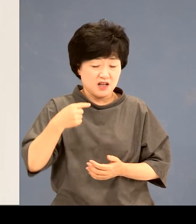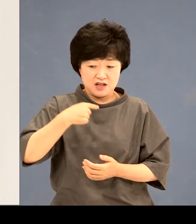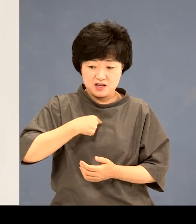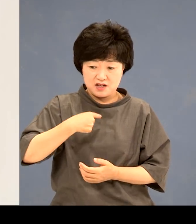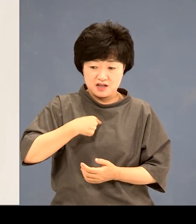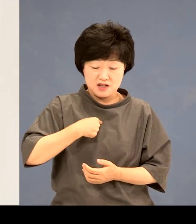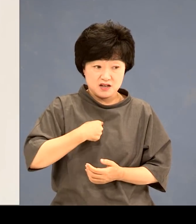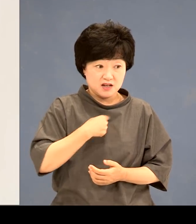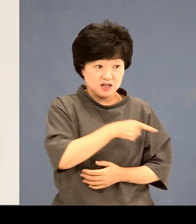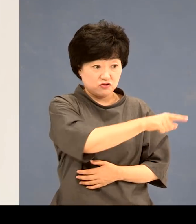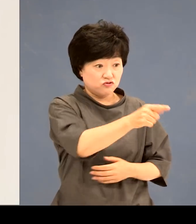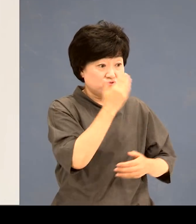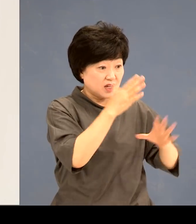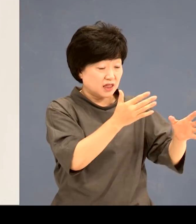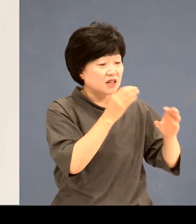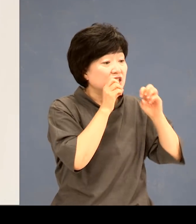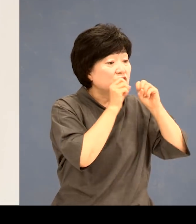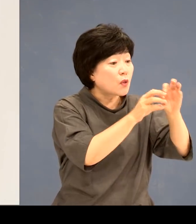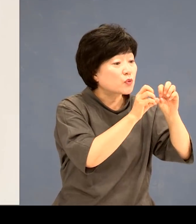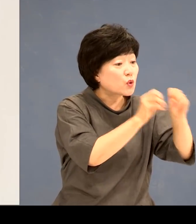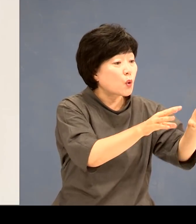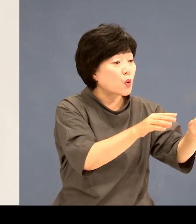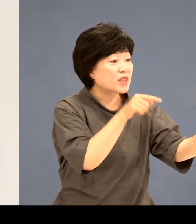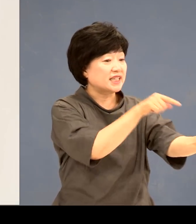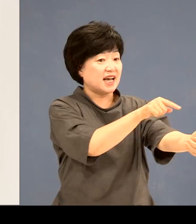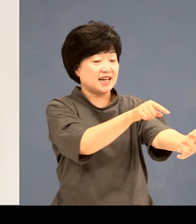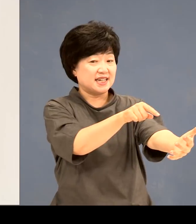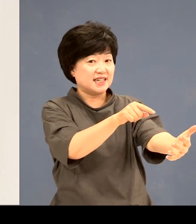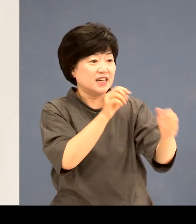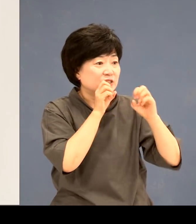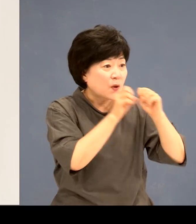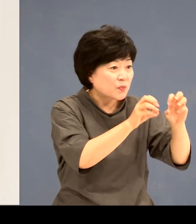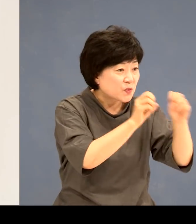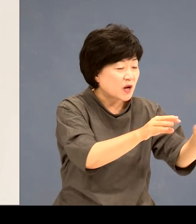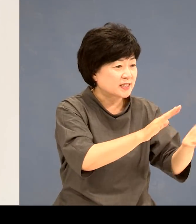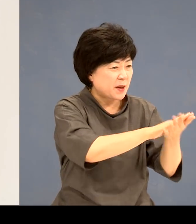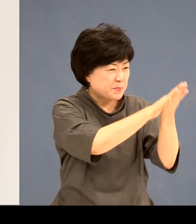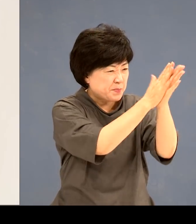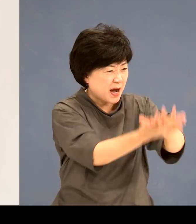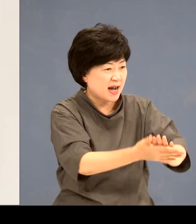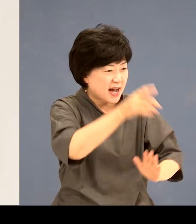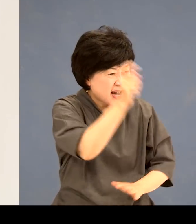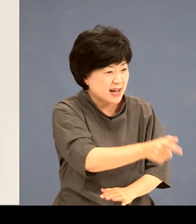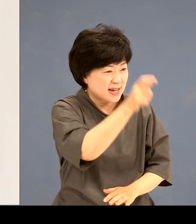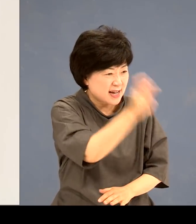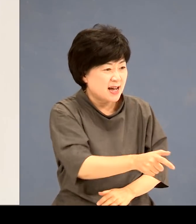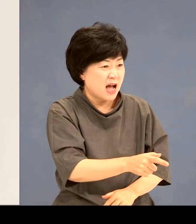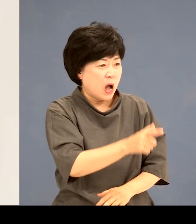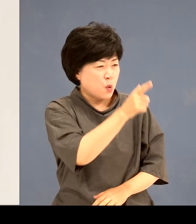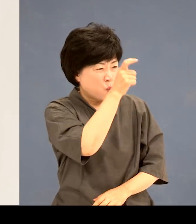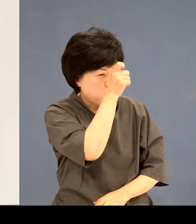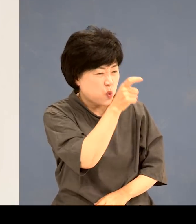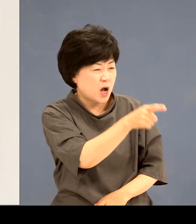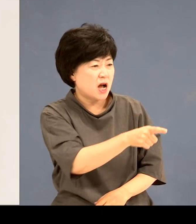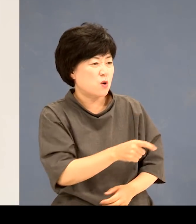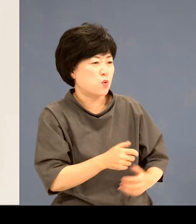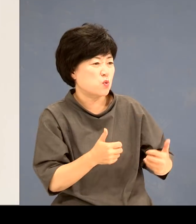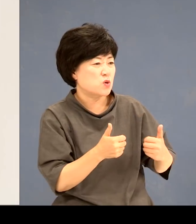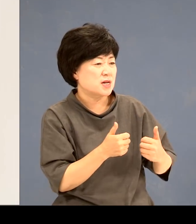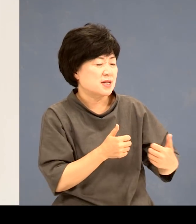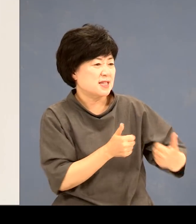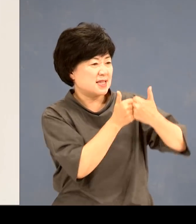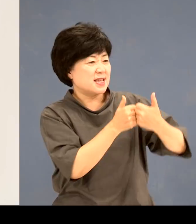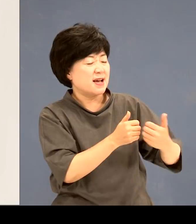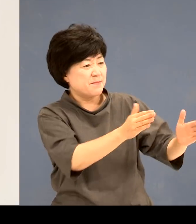싶다. 너는 유대인들이 선교의 대상이라고 생각하지. 그래서 그들에게 선교를 했을 때 안 바뀌는